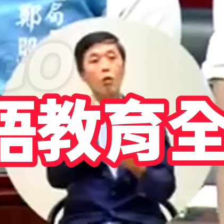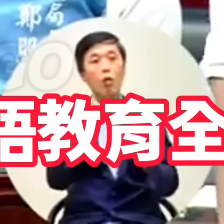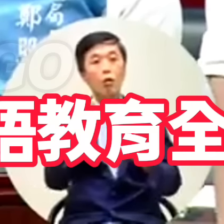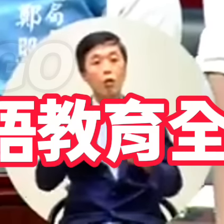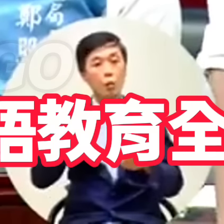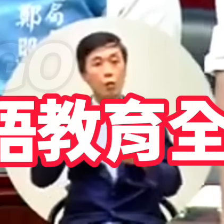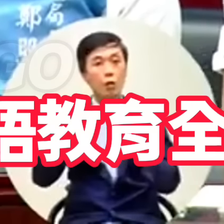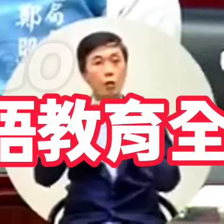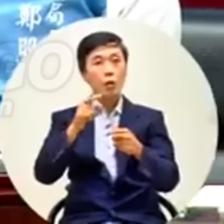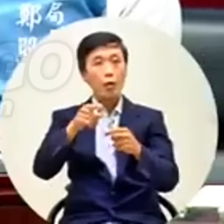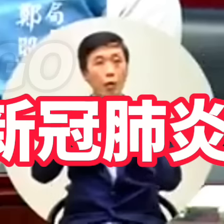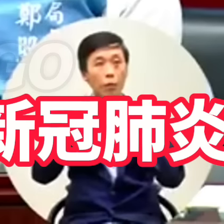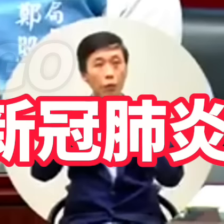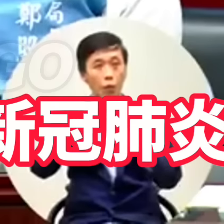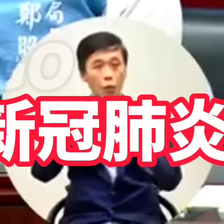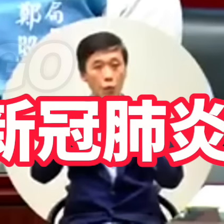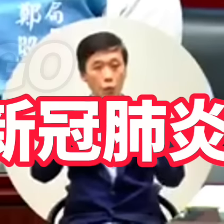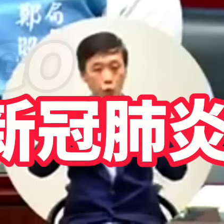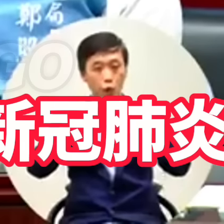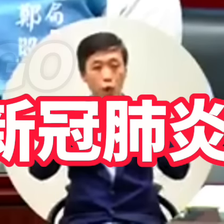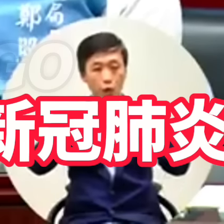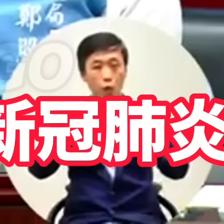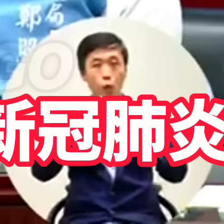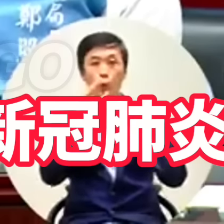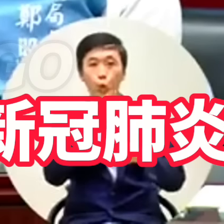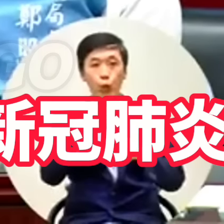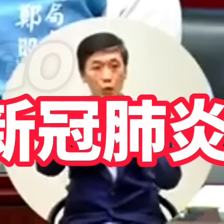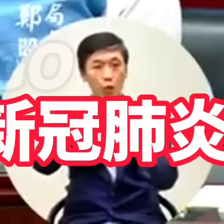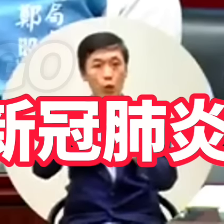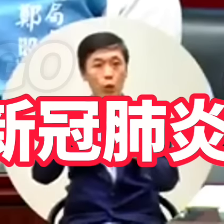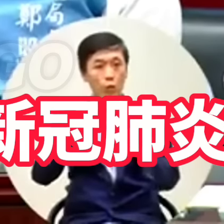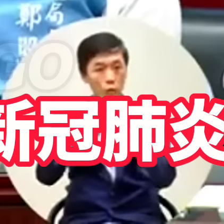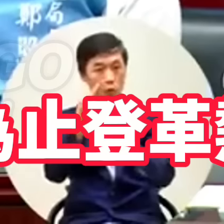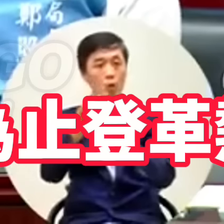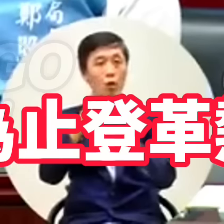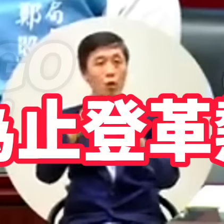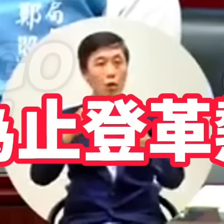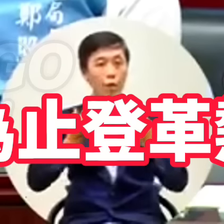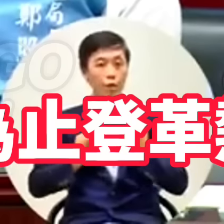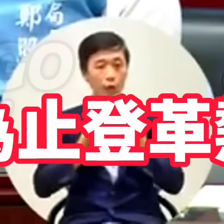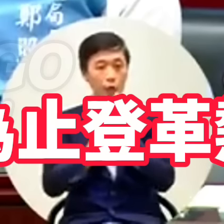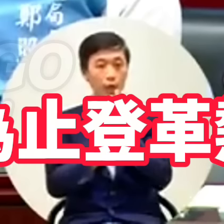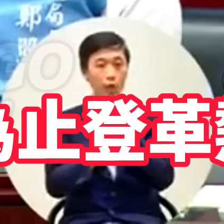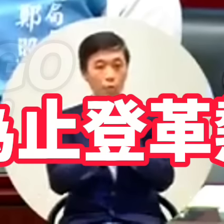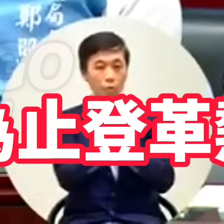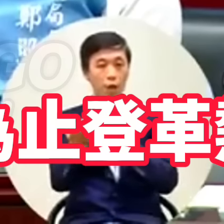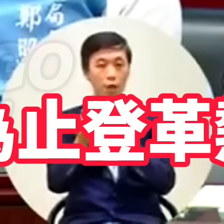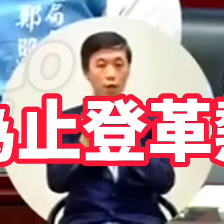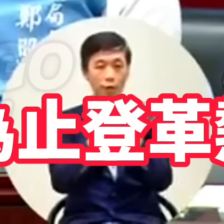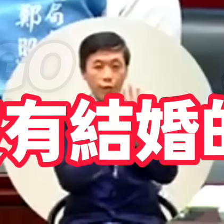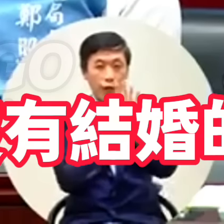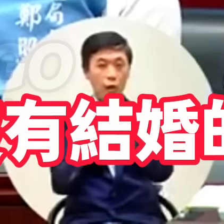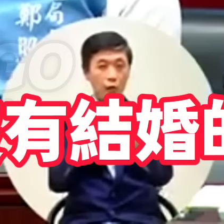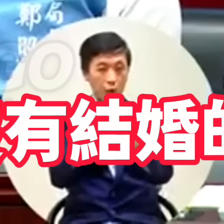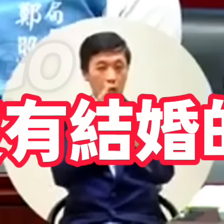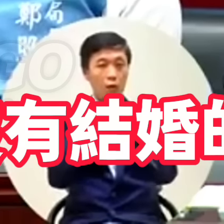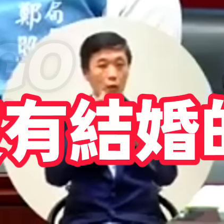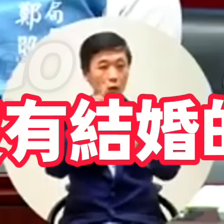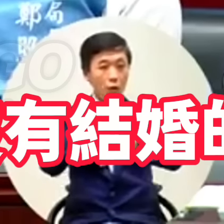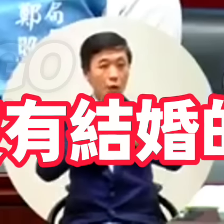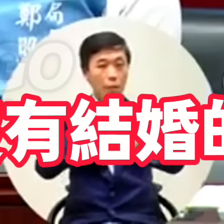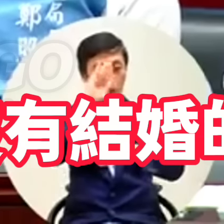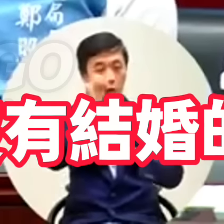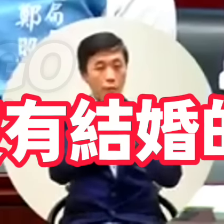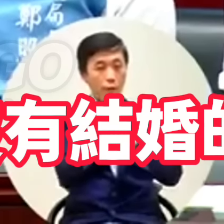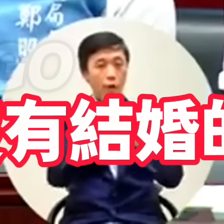育全国第一，我们防治新冠肺炎全国第一，到现在为止登革热也是零，我们照顾没有